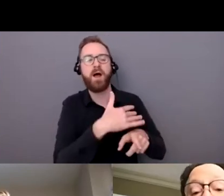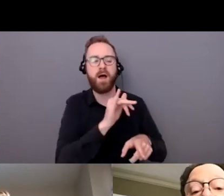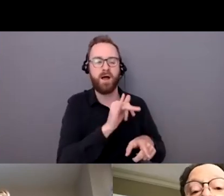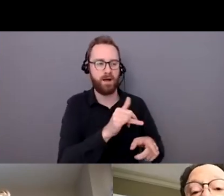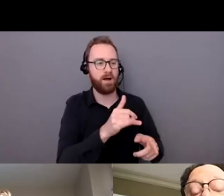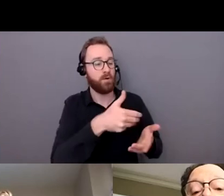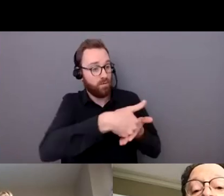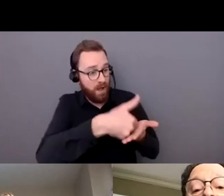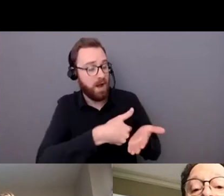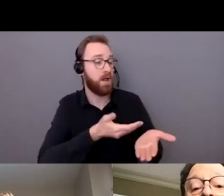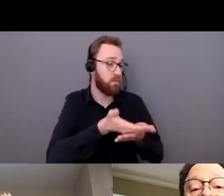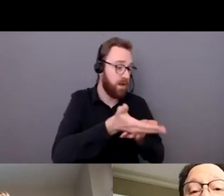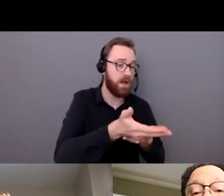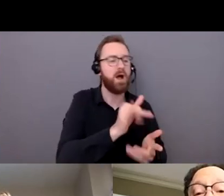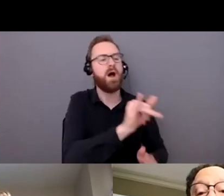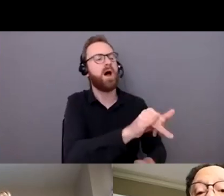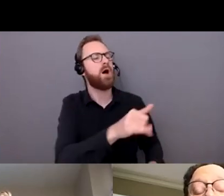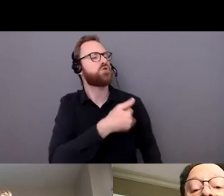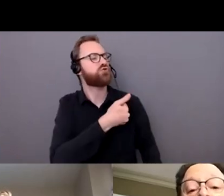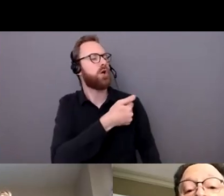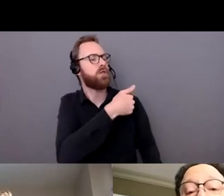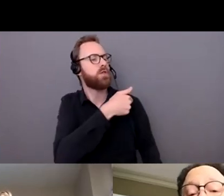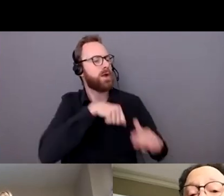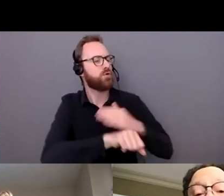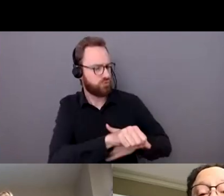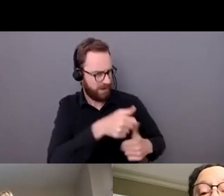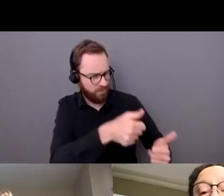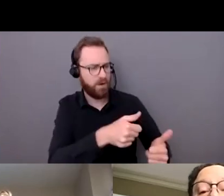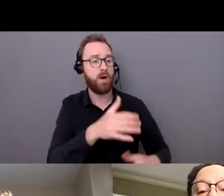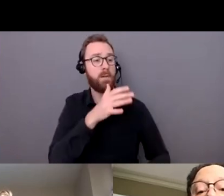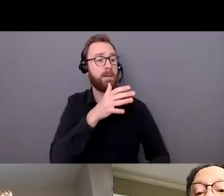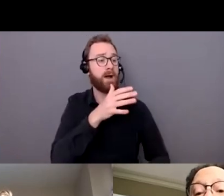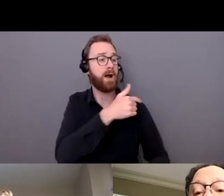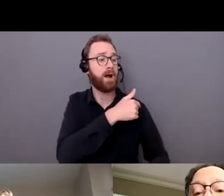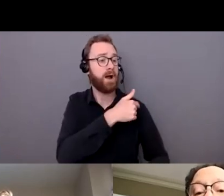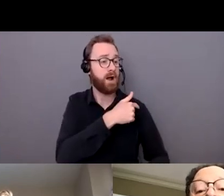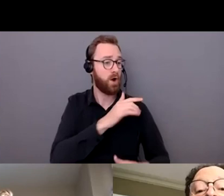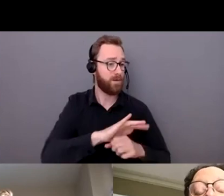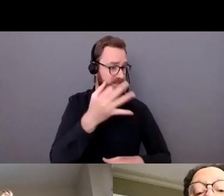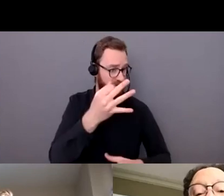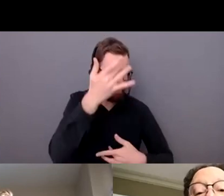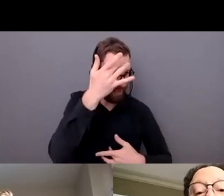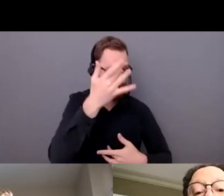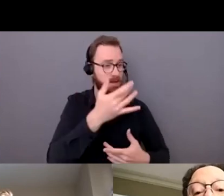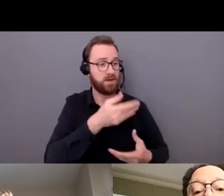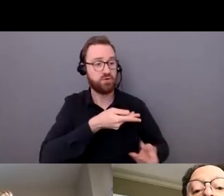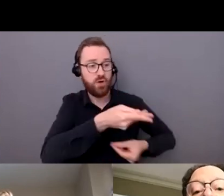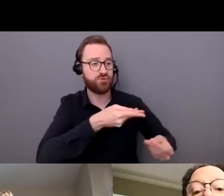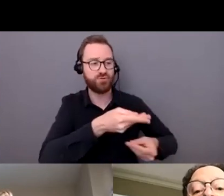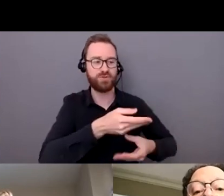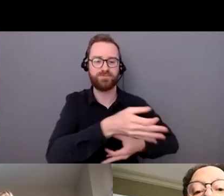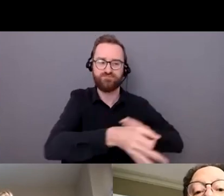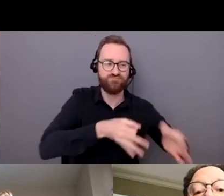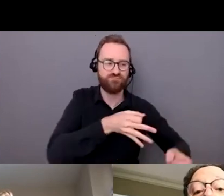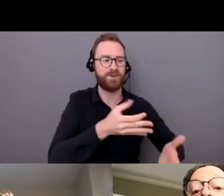nouvelles d'une collègue, de comment va son petit dernier ou comment va sa mère qui était malade de la COVID. C'est un signe d'empathie qui nous permet de